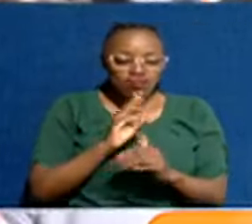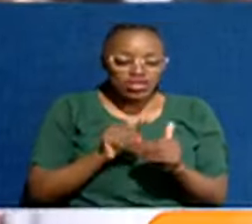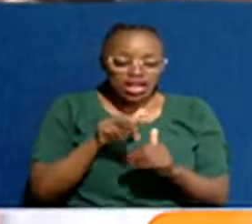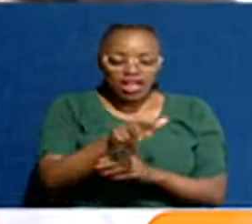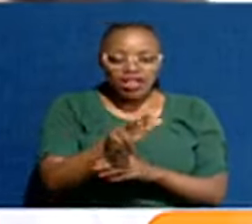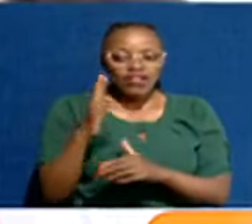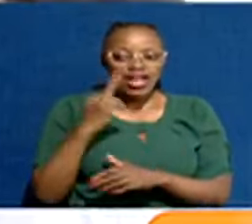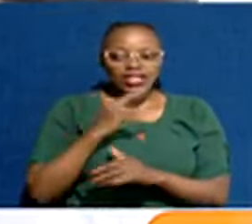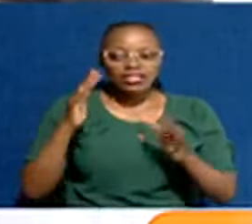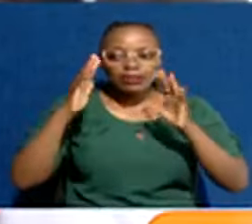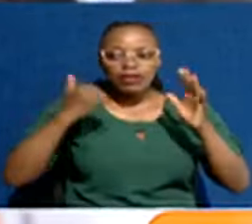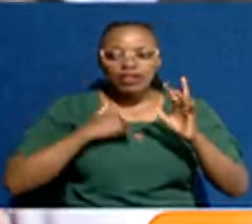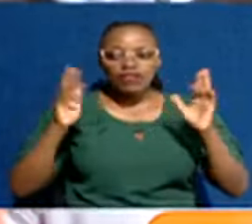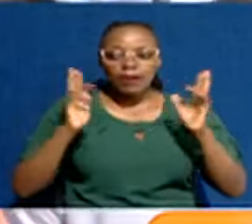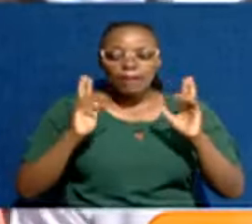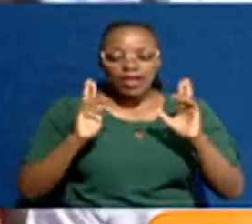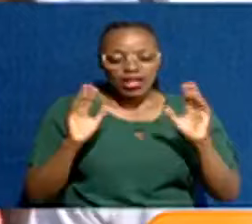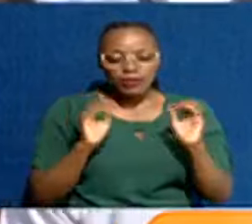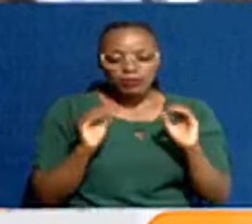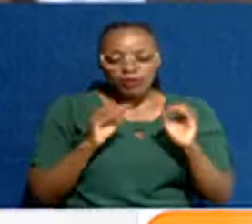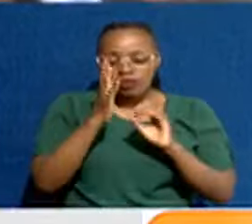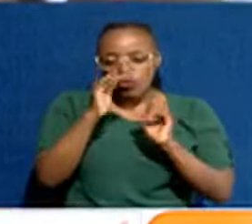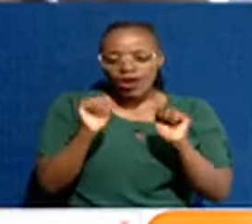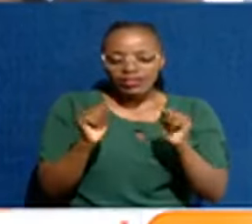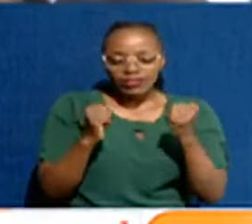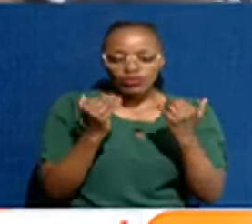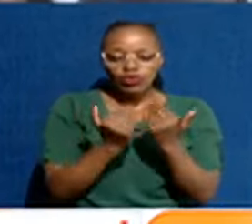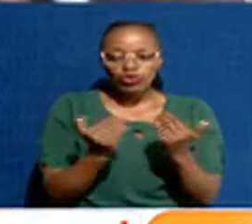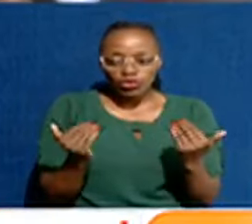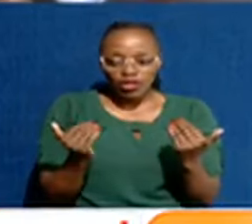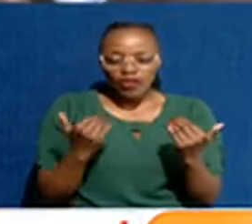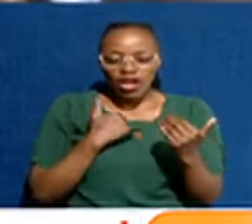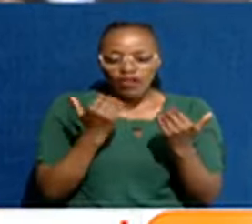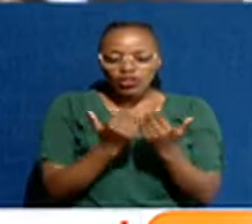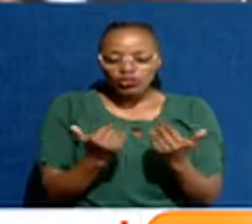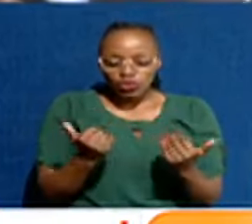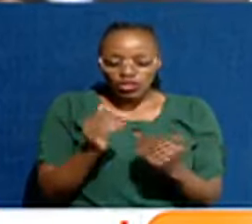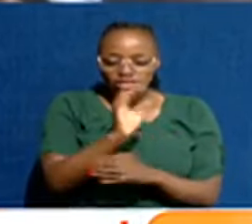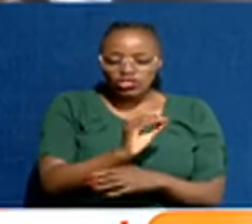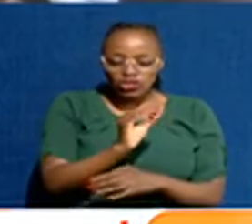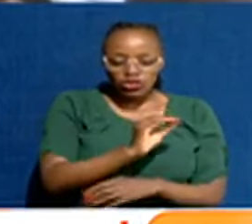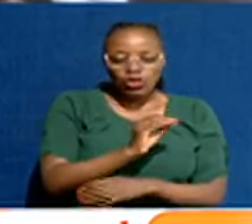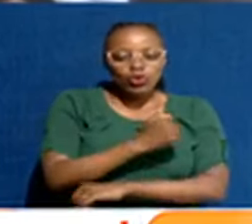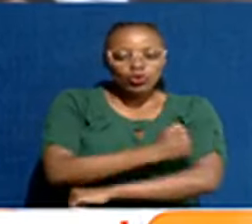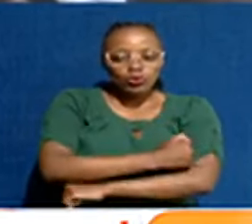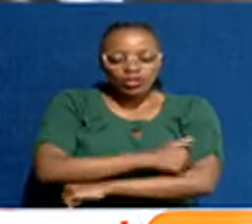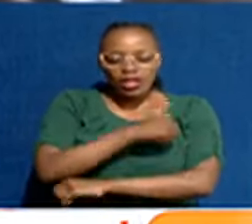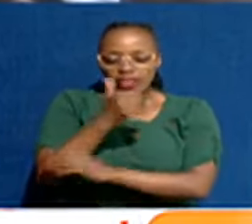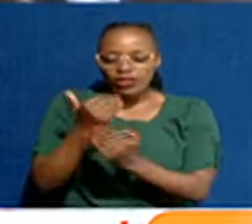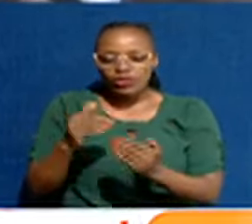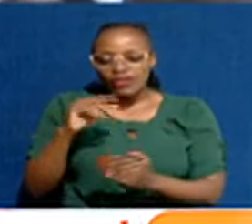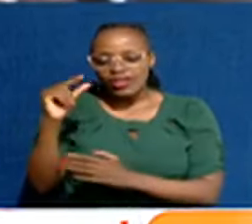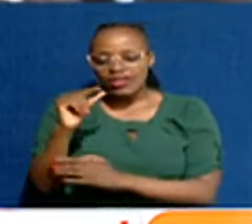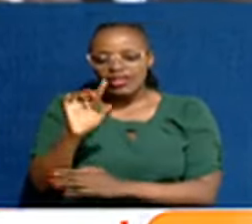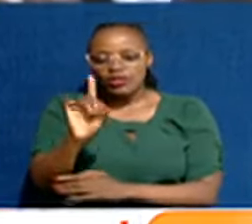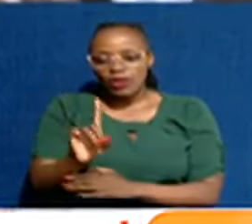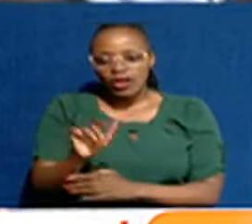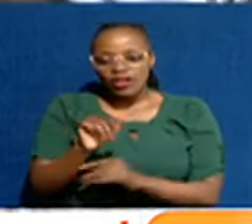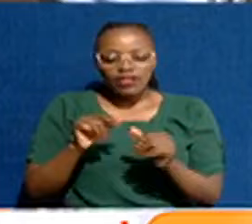kwao. Siko tayari kwa sababu usalama wa watoto. Kuna wale watoto wa chekechea. Kuna wale watoto wa grade 1